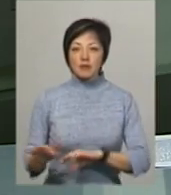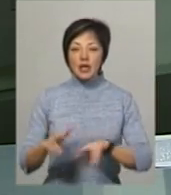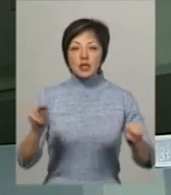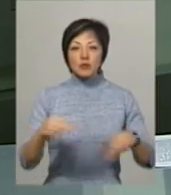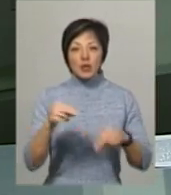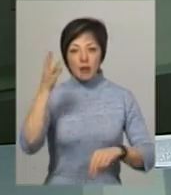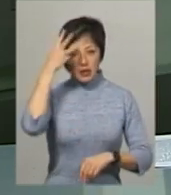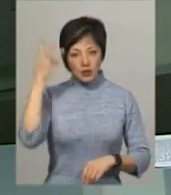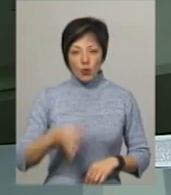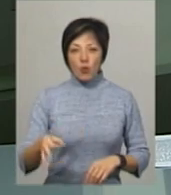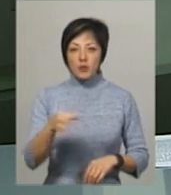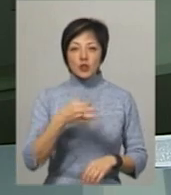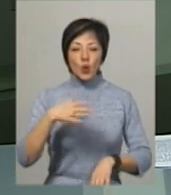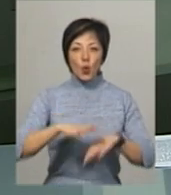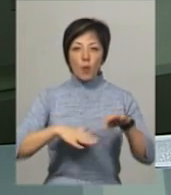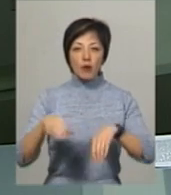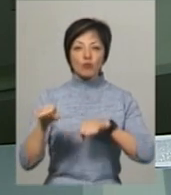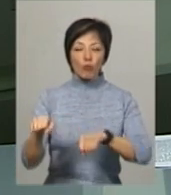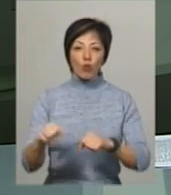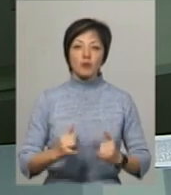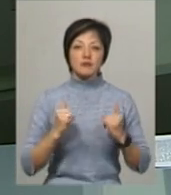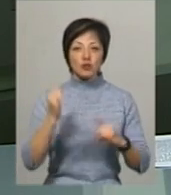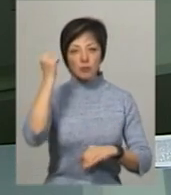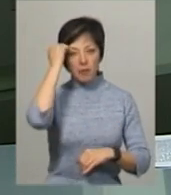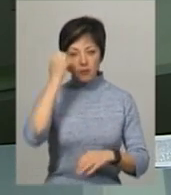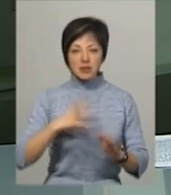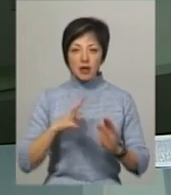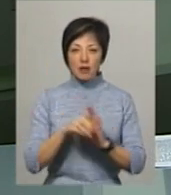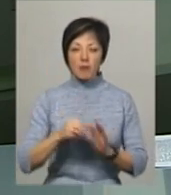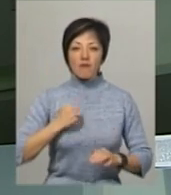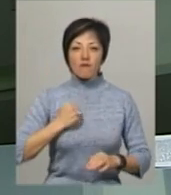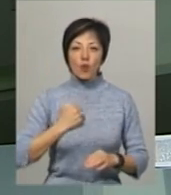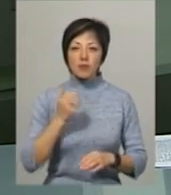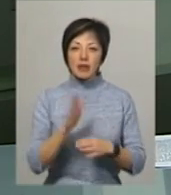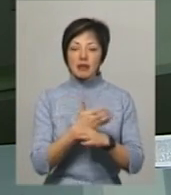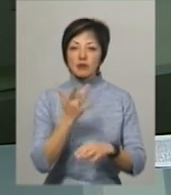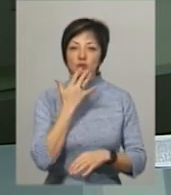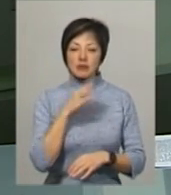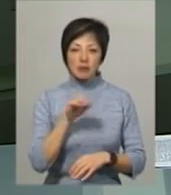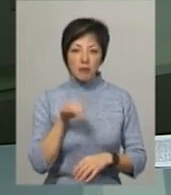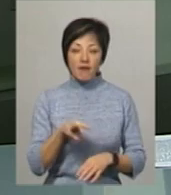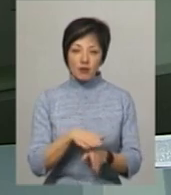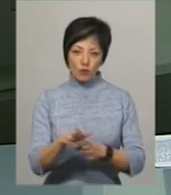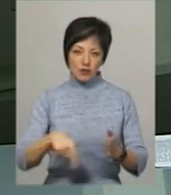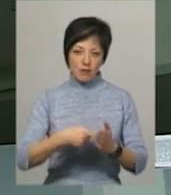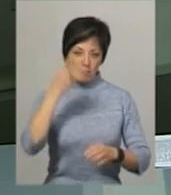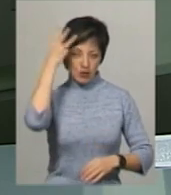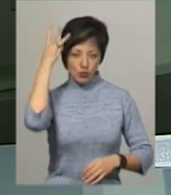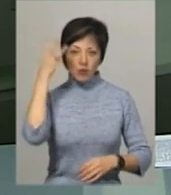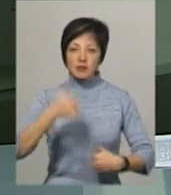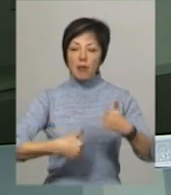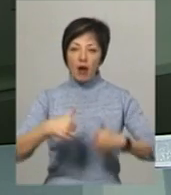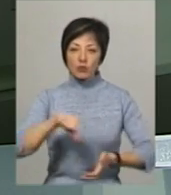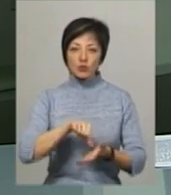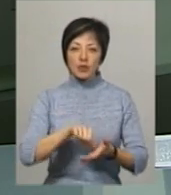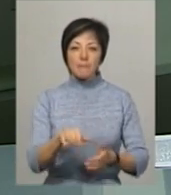Чемпіонат Хмельницької області з рукопашного бою, присвячений пам'яті загиблим воїнам-інтернаціоналістам, відбувся у Хмельницькому. У змаганнях